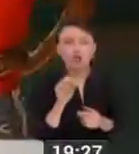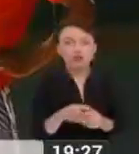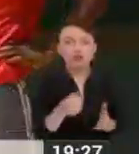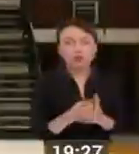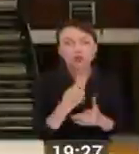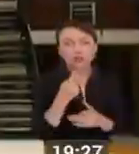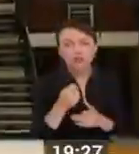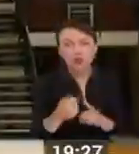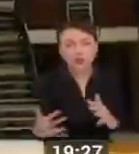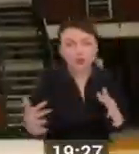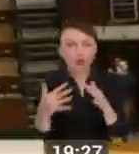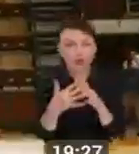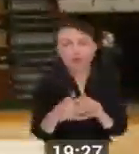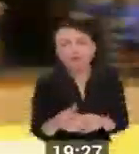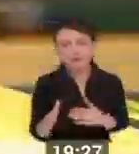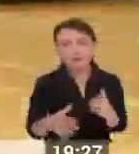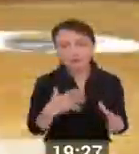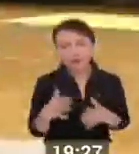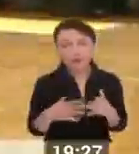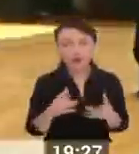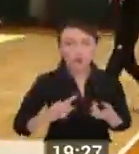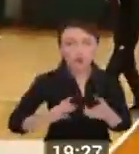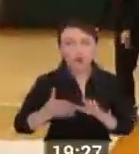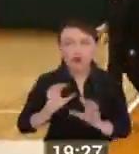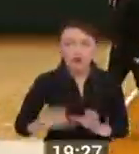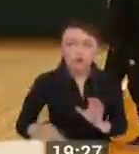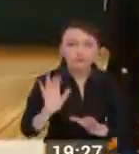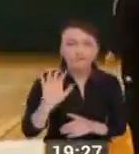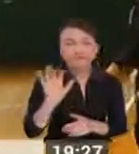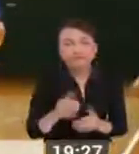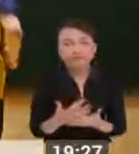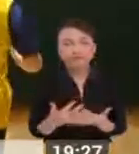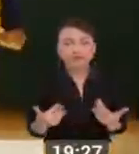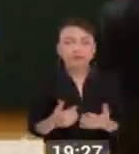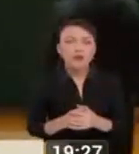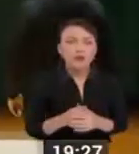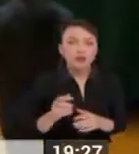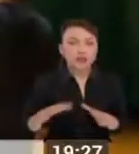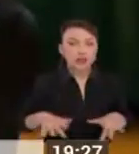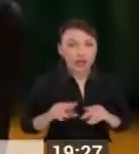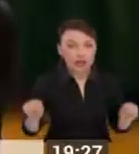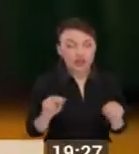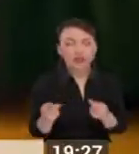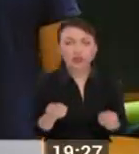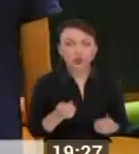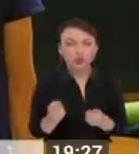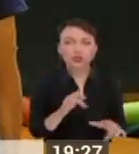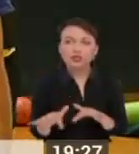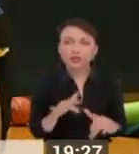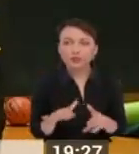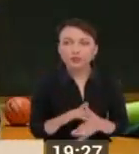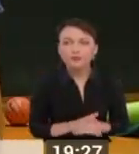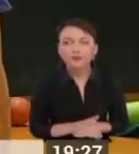недільного поєдинку. Відпрацьовують комбінації, кіткові вправи. Айнар Багацькіс безпосередньо керує діями